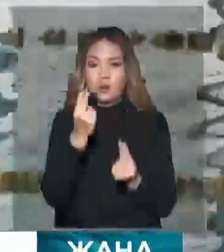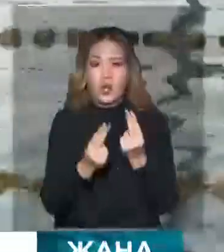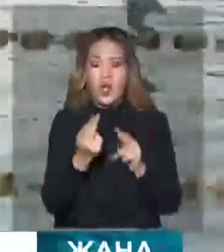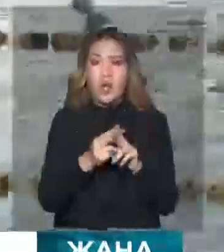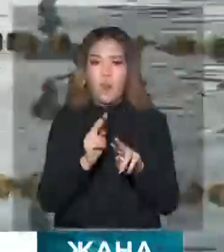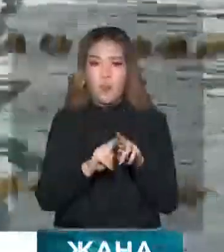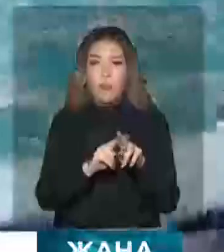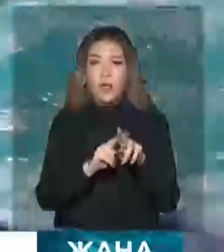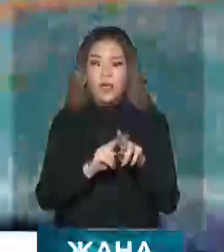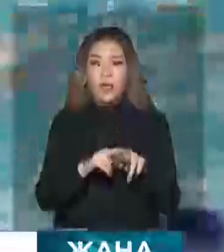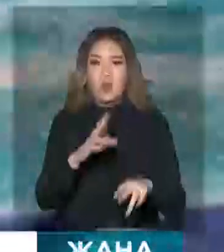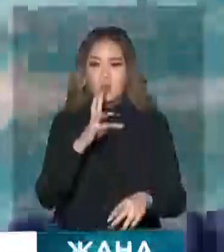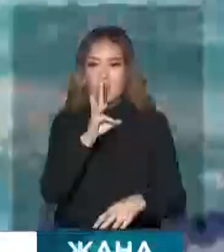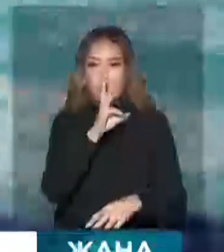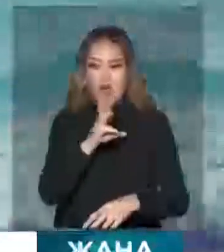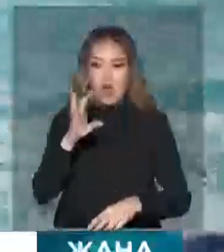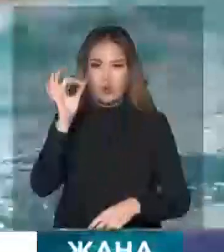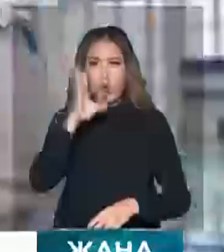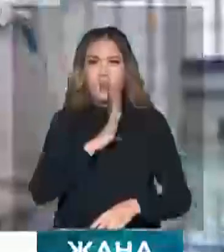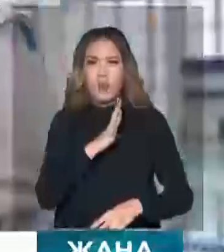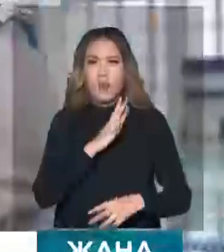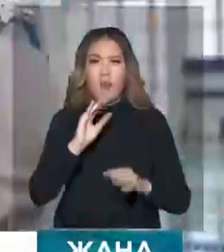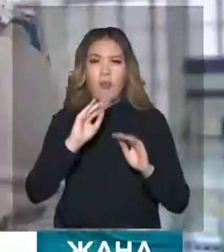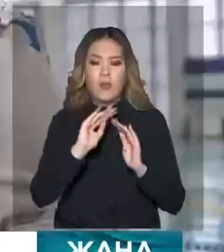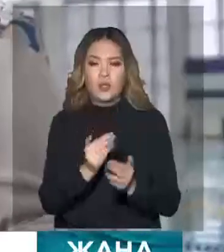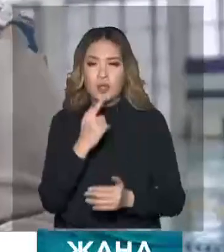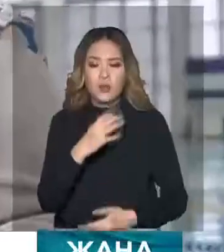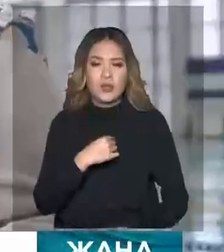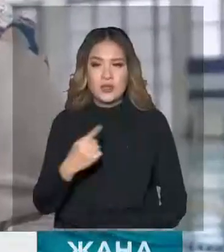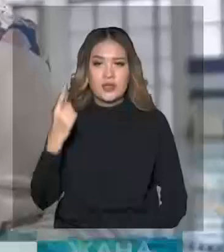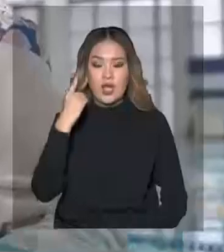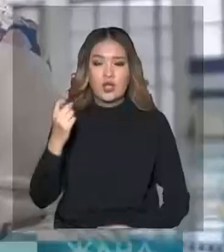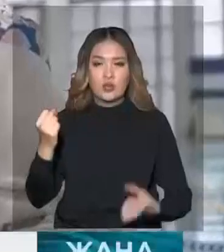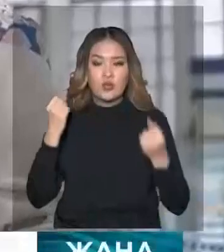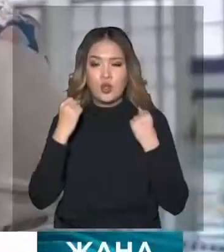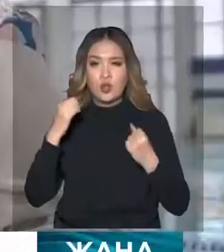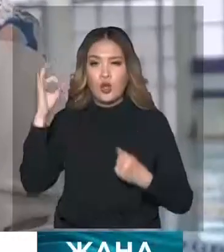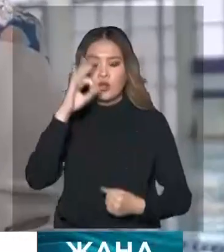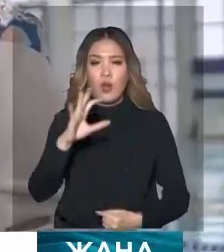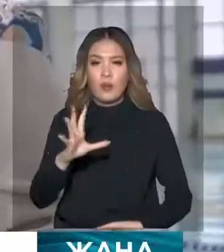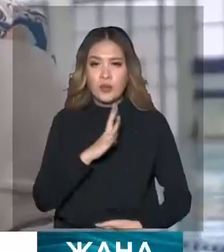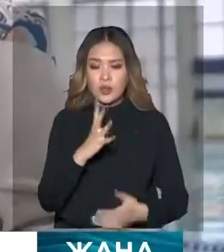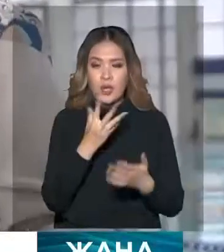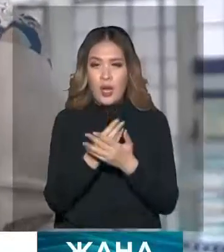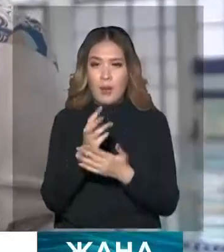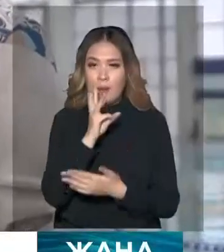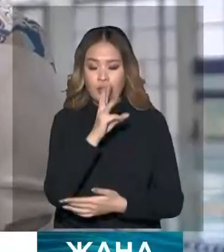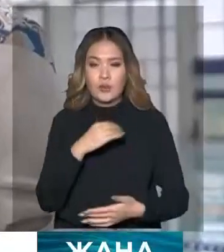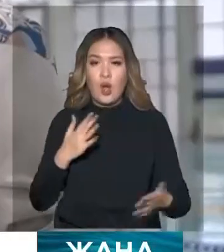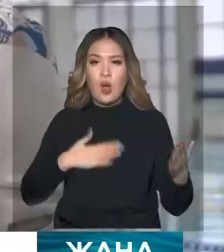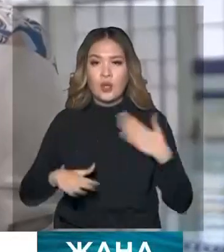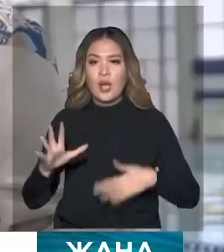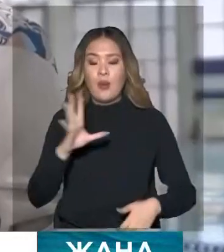әлеуметтік пакет жағына келгенде тасада қалып жатады екен. Мен спортшылар туралы өмір бойғы үстемақы туралы естіп қуанып